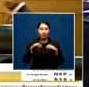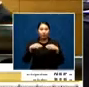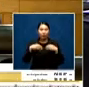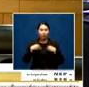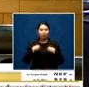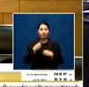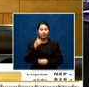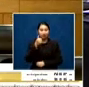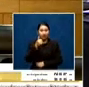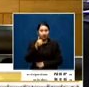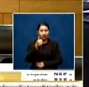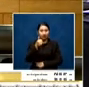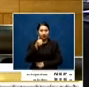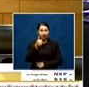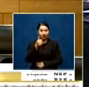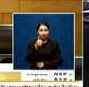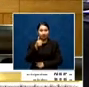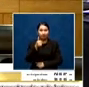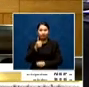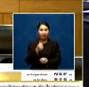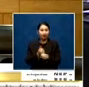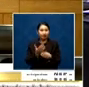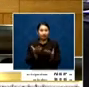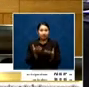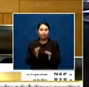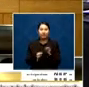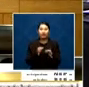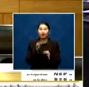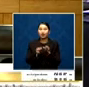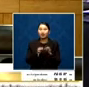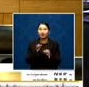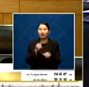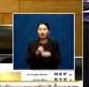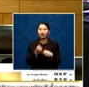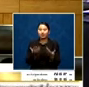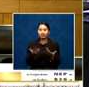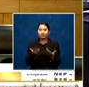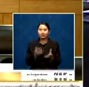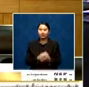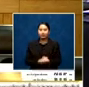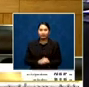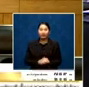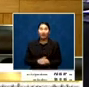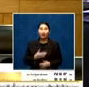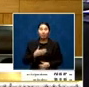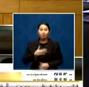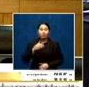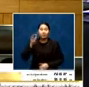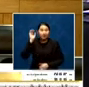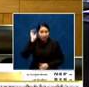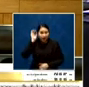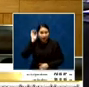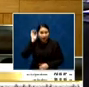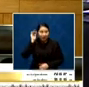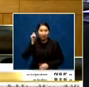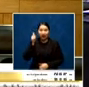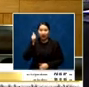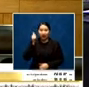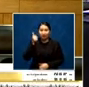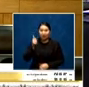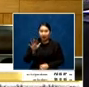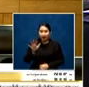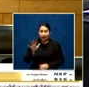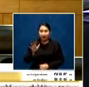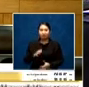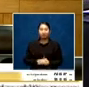นนี้มีแค่ก้าวไกลพรรคเดียวที่เอาเรื่องนี้แล้วมันก็ไม่ได้อยู่ MOU ด้วยโอกาสผ่านมันยากเหลือเกินนะพี่ถึกคุณชูวัฒน์ถูกไหมฮะ เขาก็ยังเ